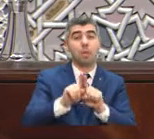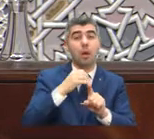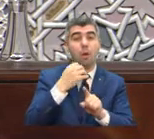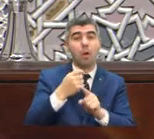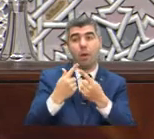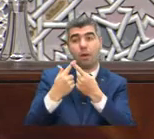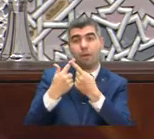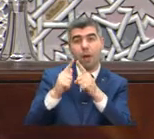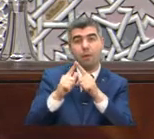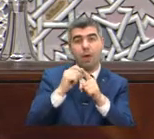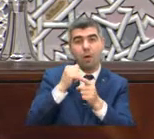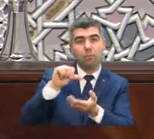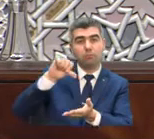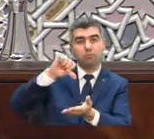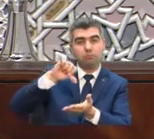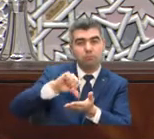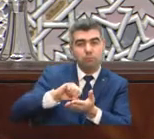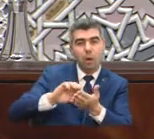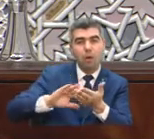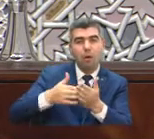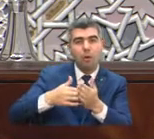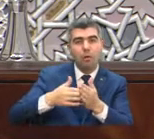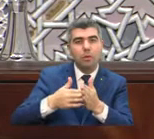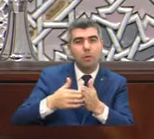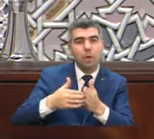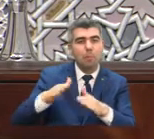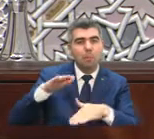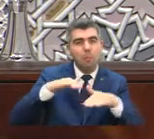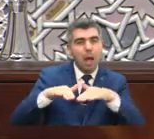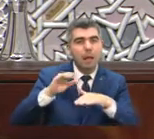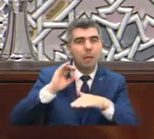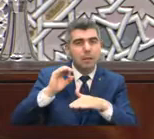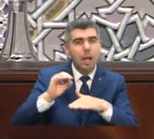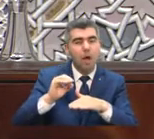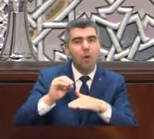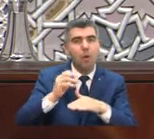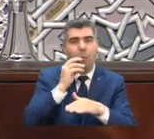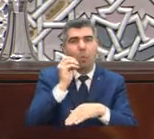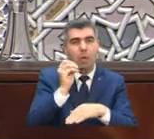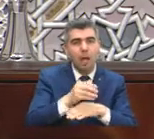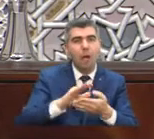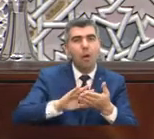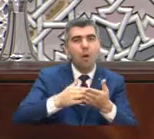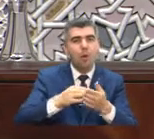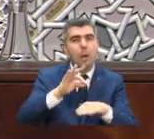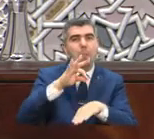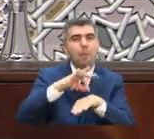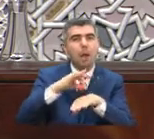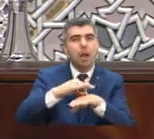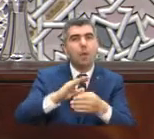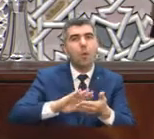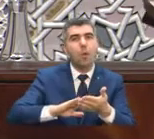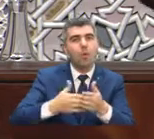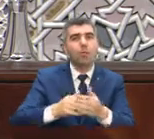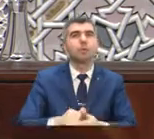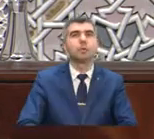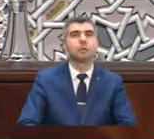محمية بحيرة ضرب وعزة والتأثير الاستعجالي لذلك على الأوضاع البيئية بالمنطقة على المجموعة النيابية للتقدم